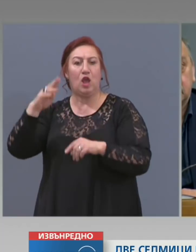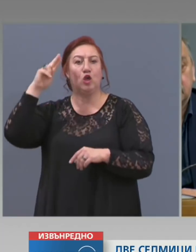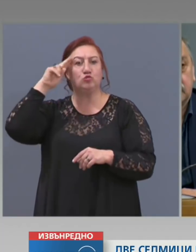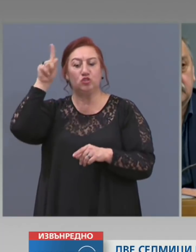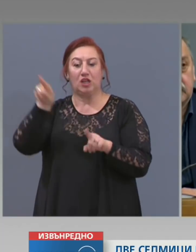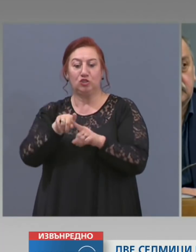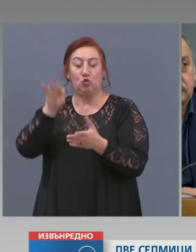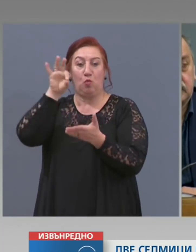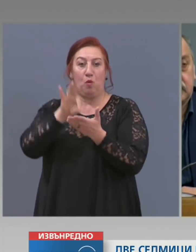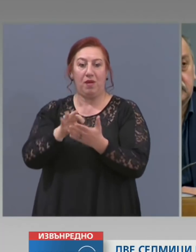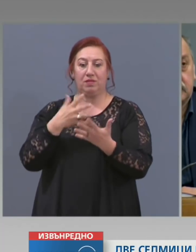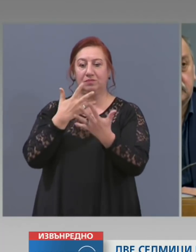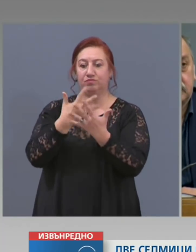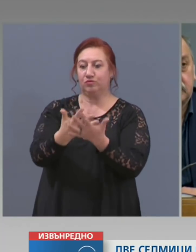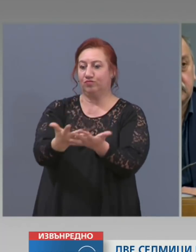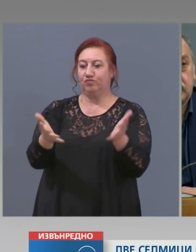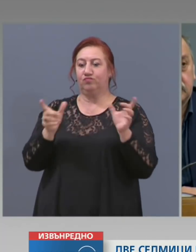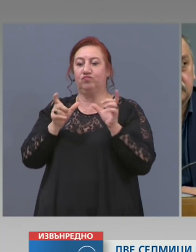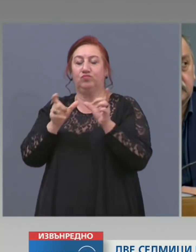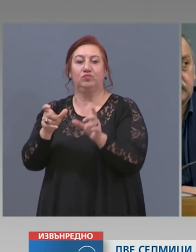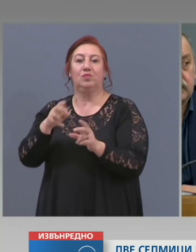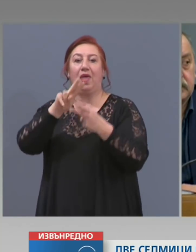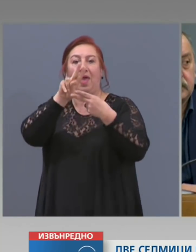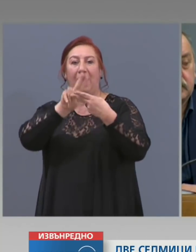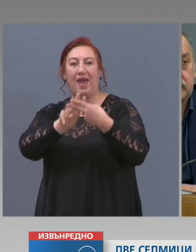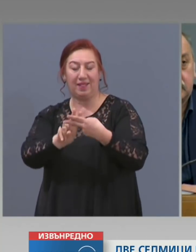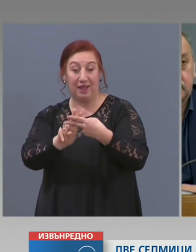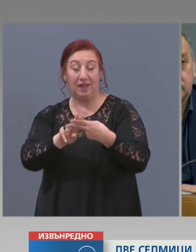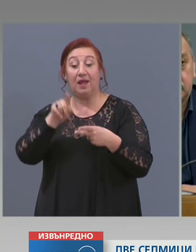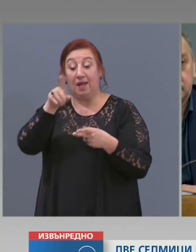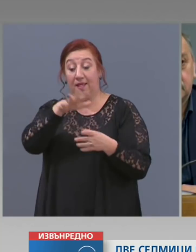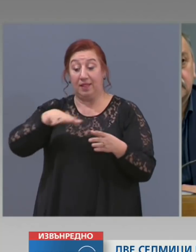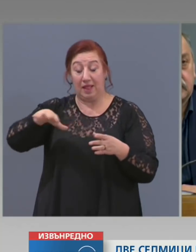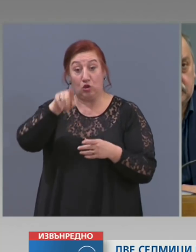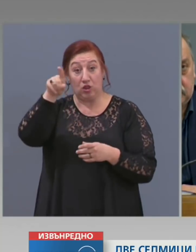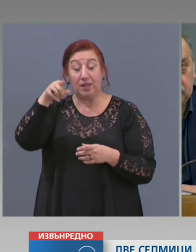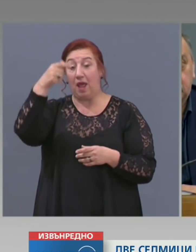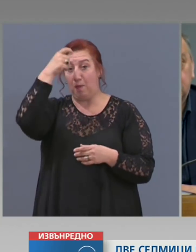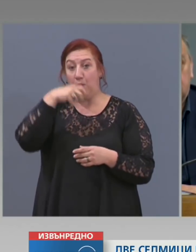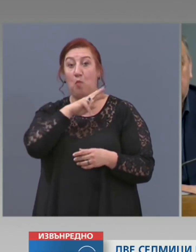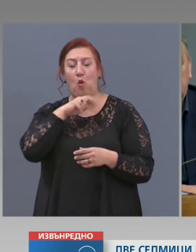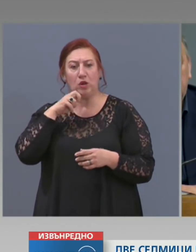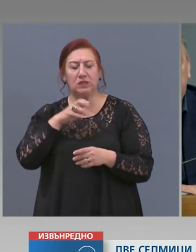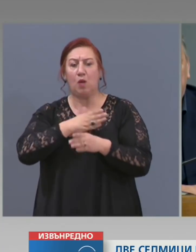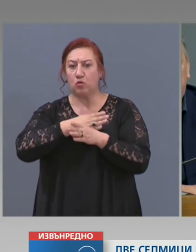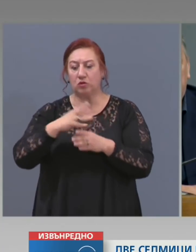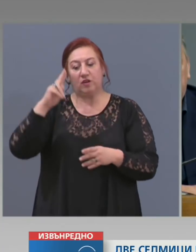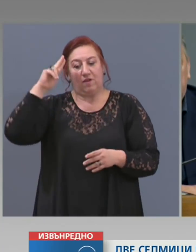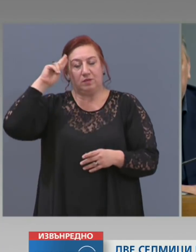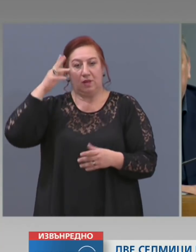карантина. На територията на град Банско служителите ще продължат да изпълняват своите служебни задължения.